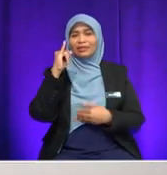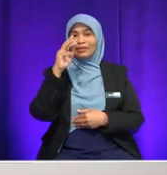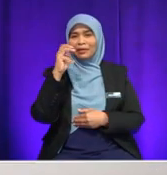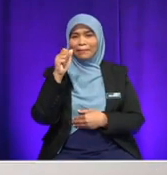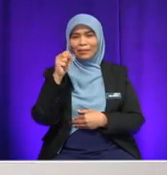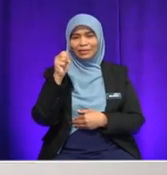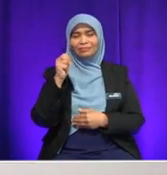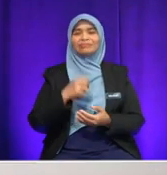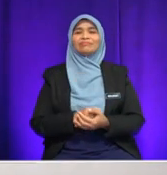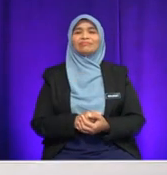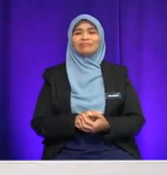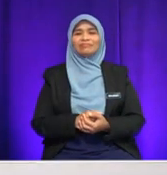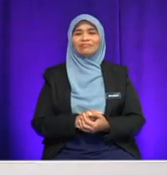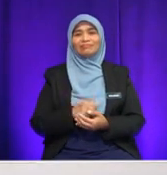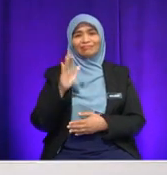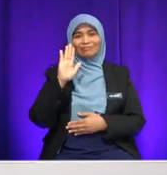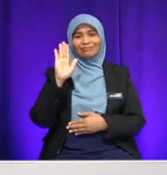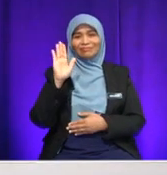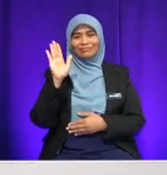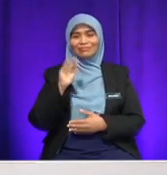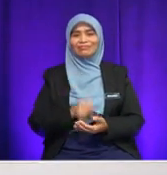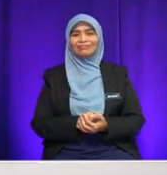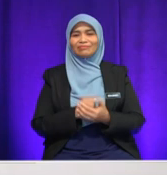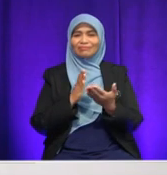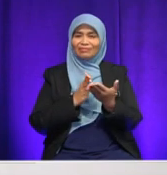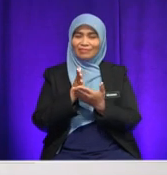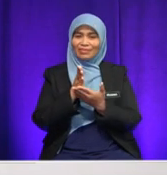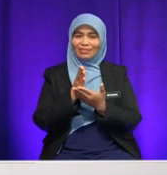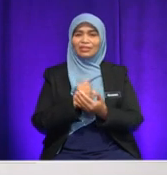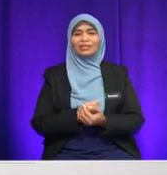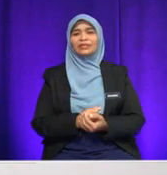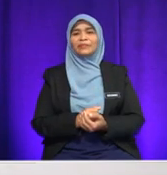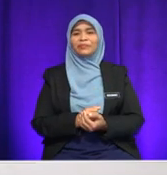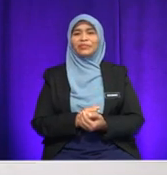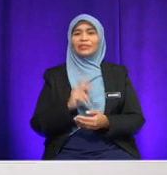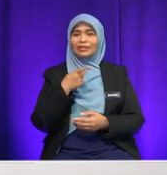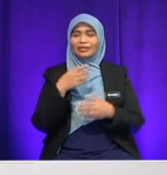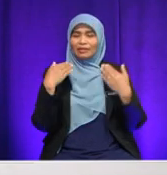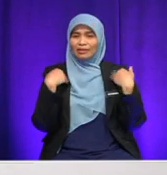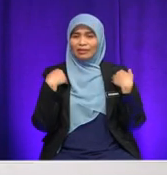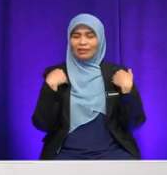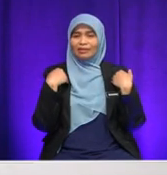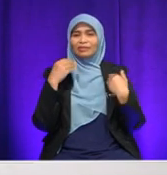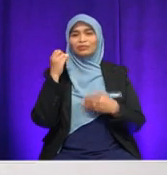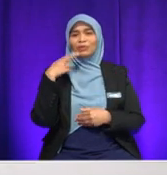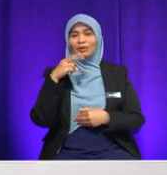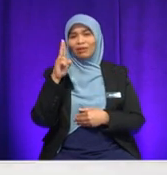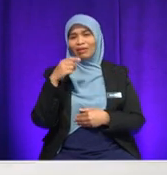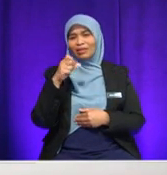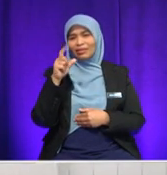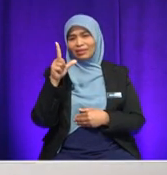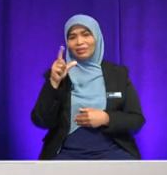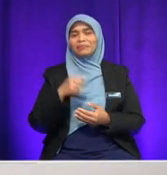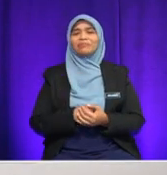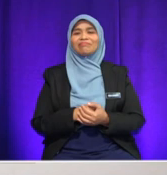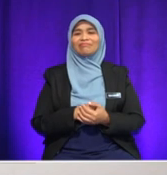Daniel. Okey, ini dia. Ah, seterusnya siapa tu cikgu? Dan seterusnya kita ada Nur Suhaili.